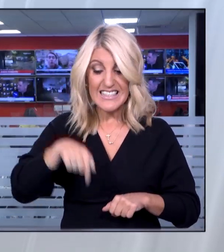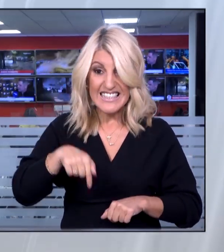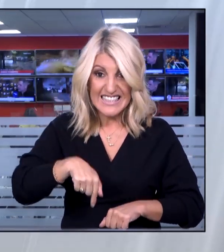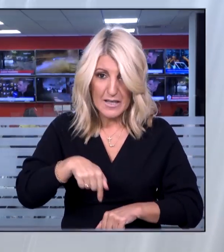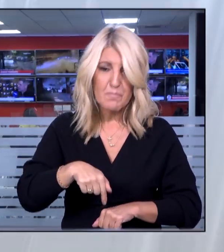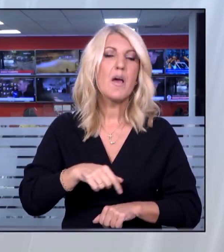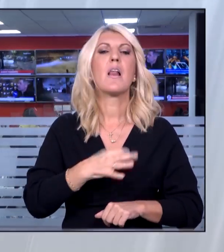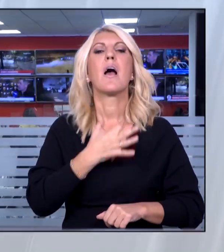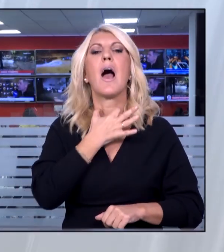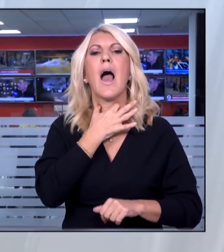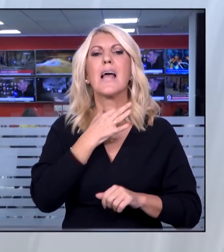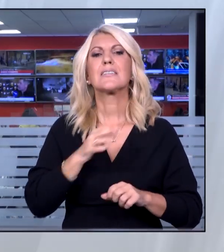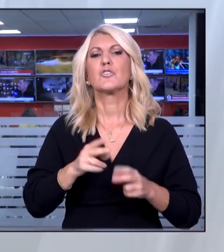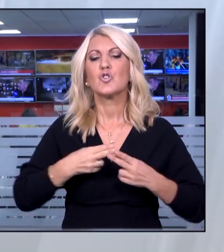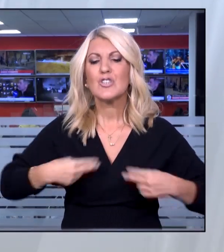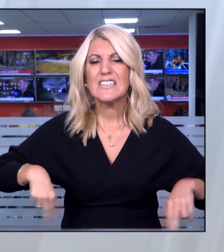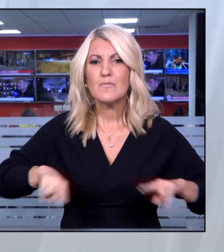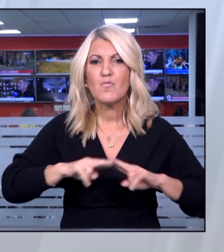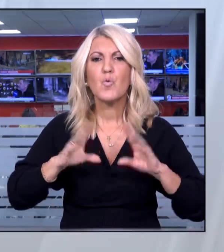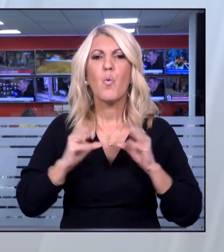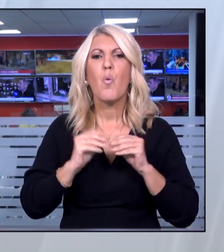Παντού χαλάσματα και θάνατος.